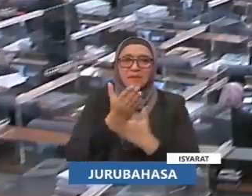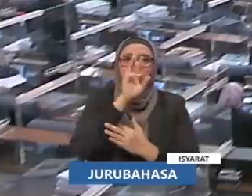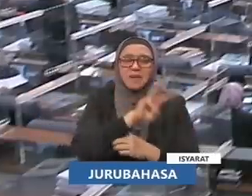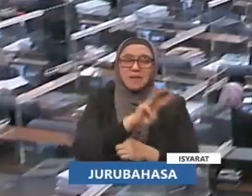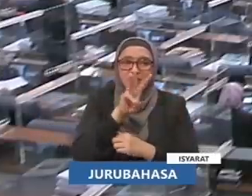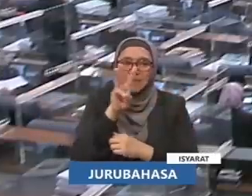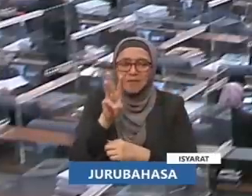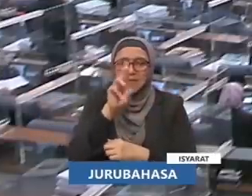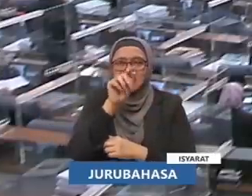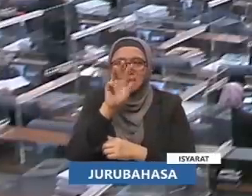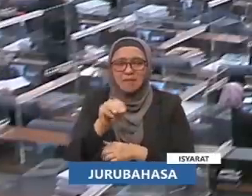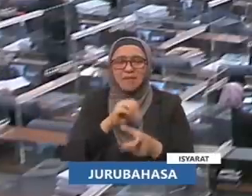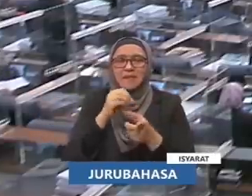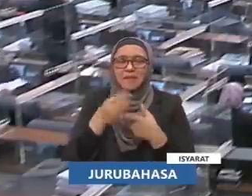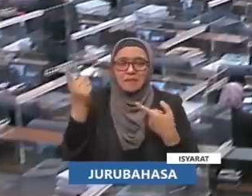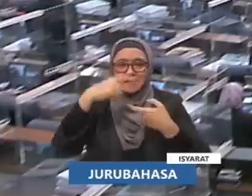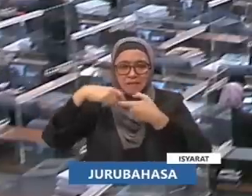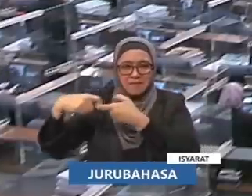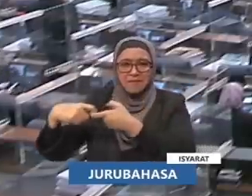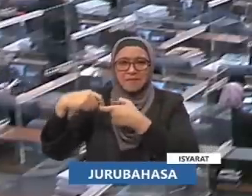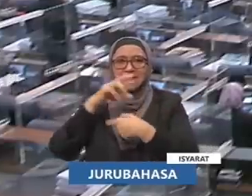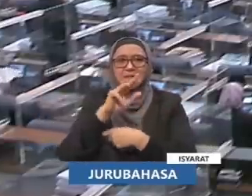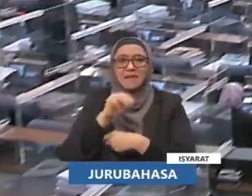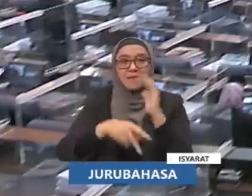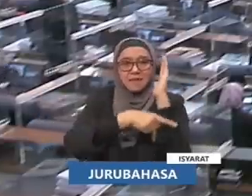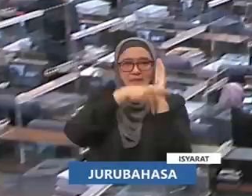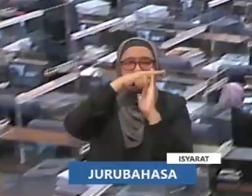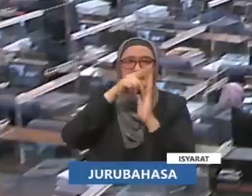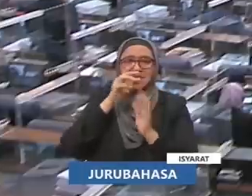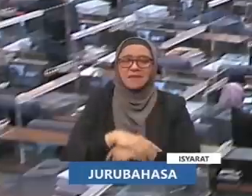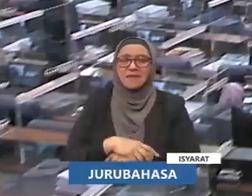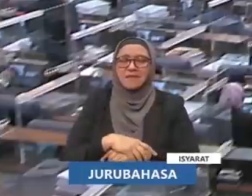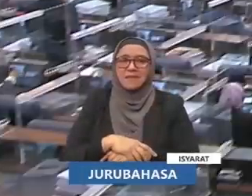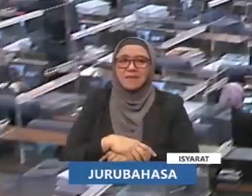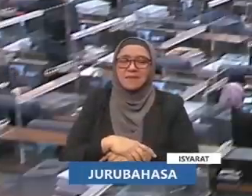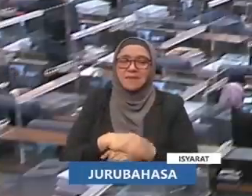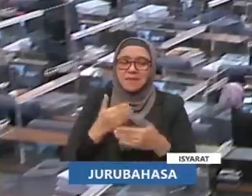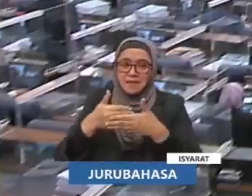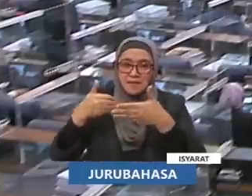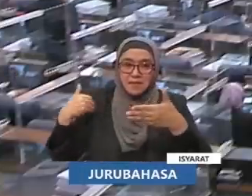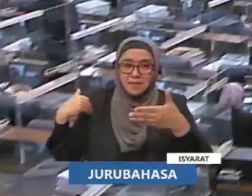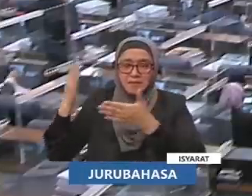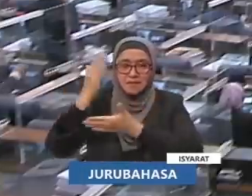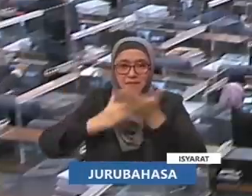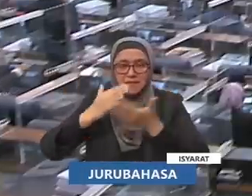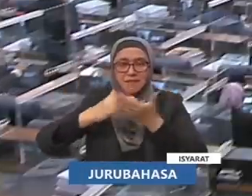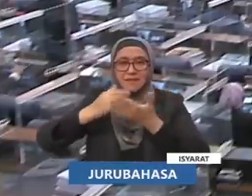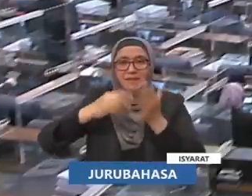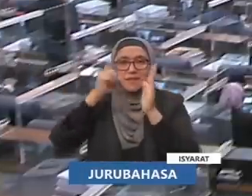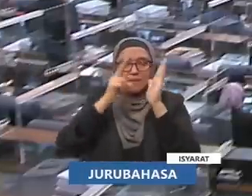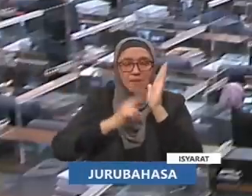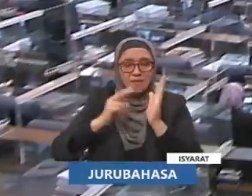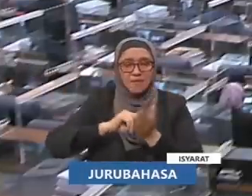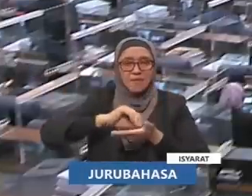yang maju seperti Selangor, seperti Pulau Pinang, seperti Johor sahaja. Kena bawa ke kawasan negeri-negeri dan kawasan